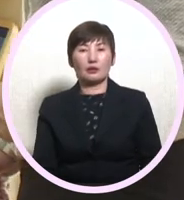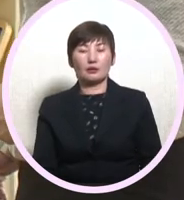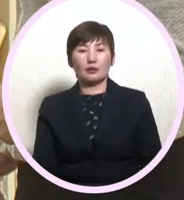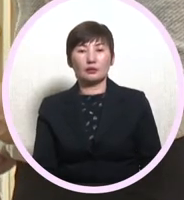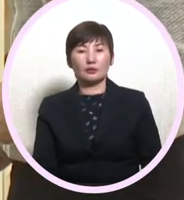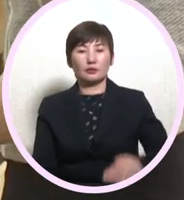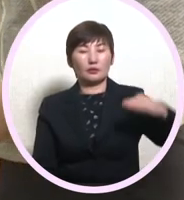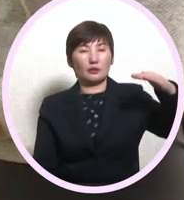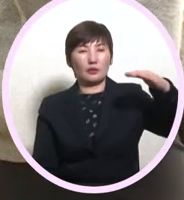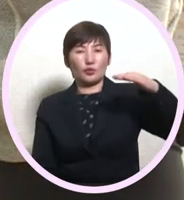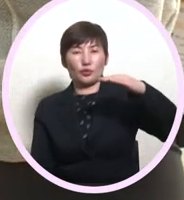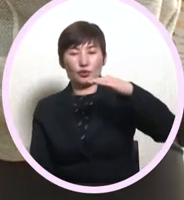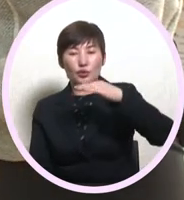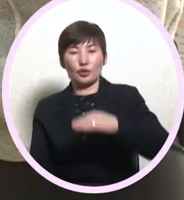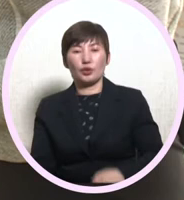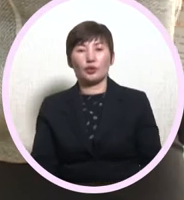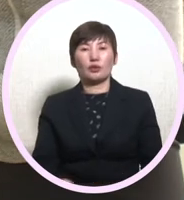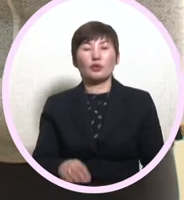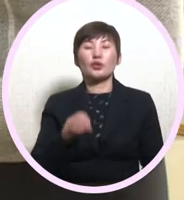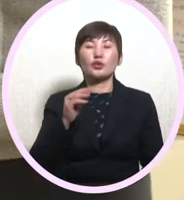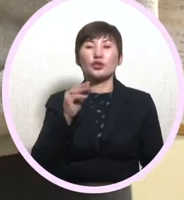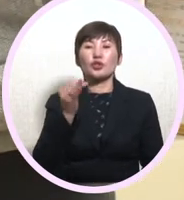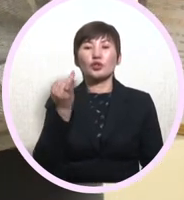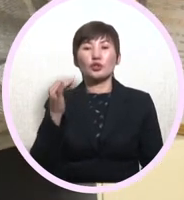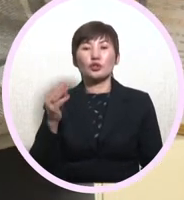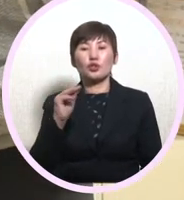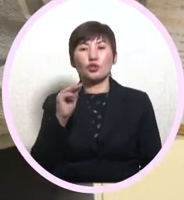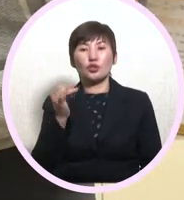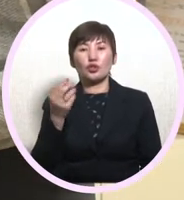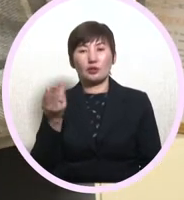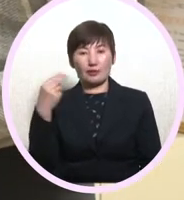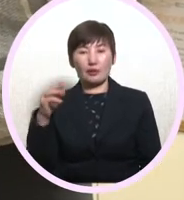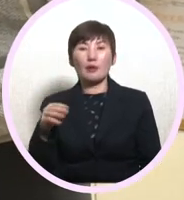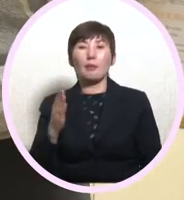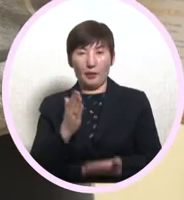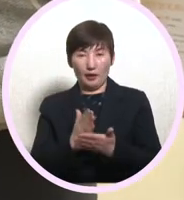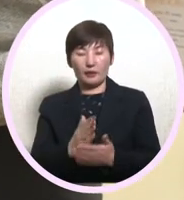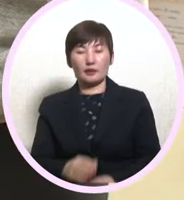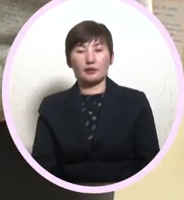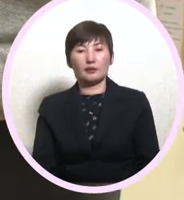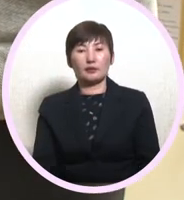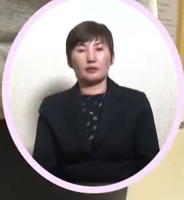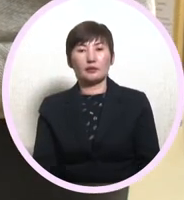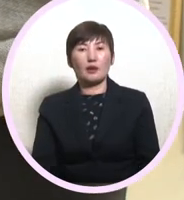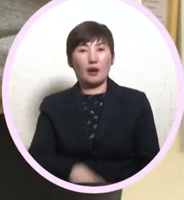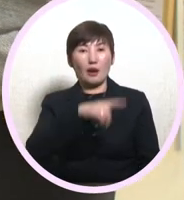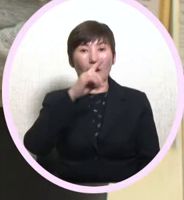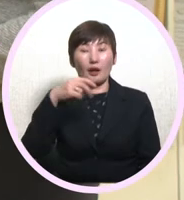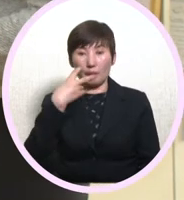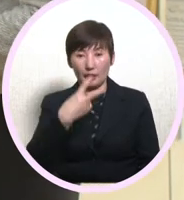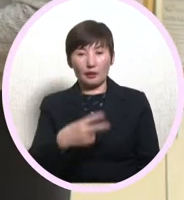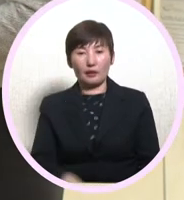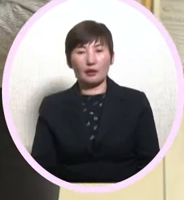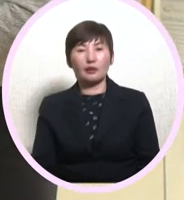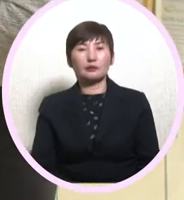тохиолдолд хурдтгал нь 1, налалт нь 1 тохиолдолд би жигд хөдөлгөө хийсэн байна. За график нь тарагдж байна. За 3